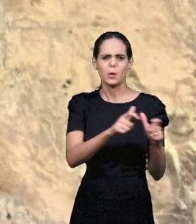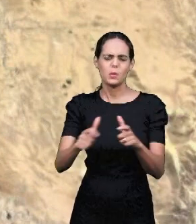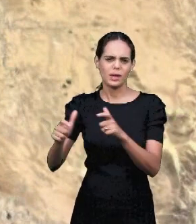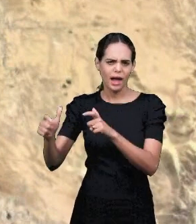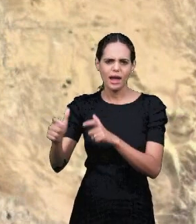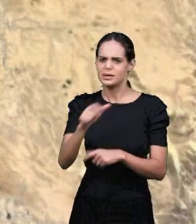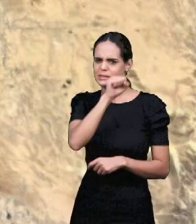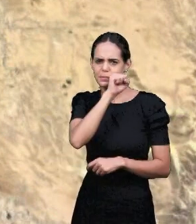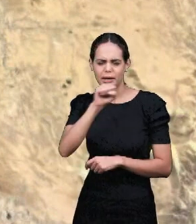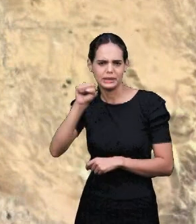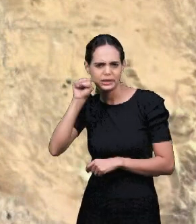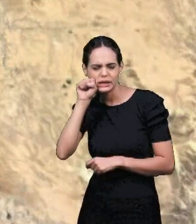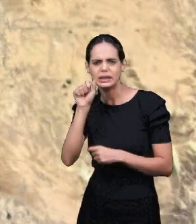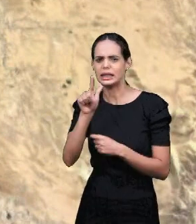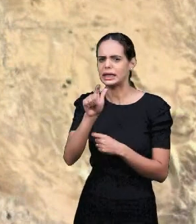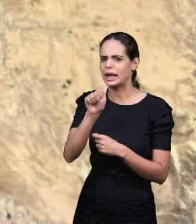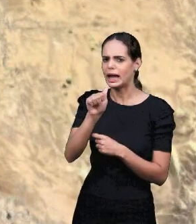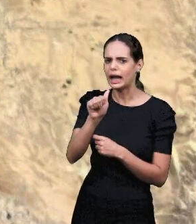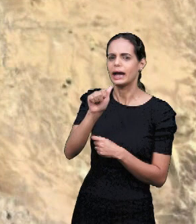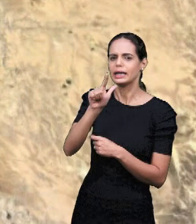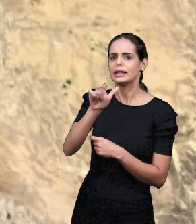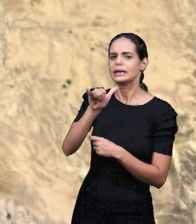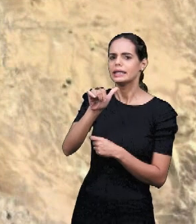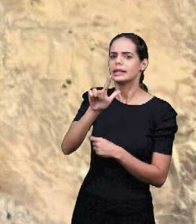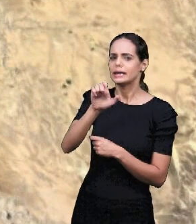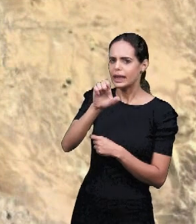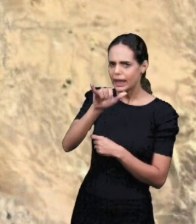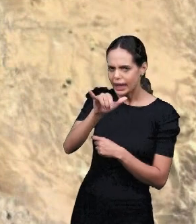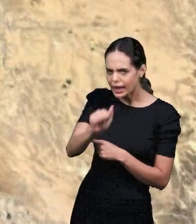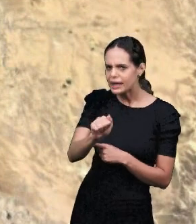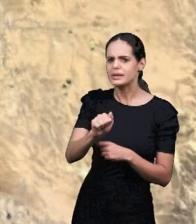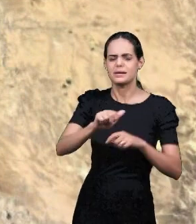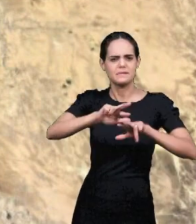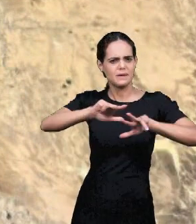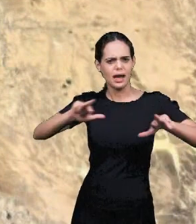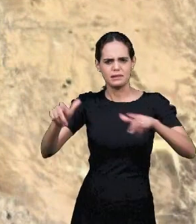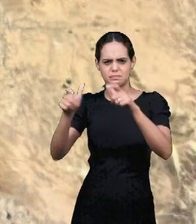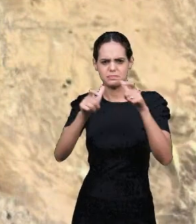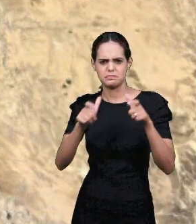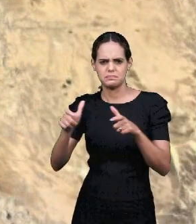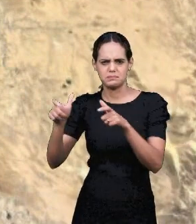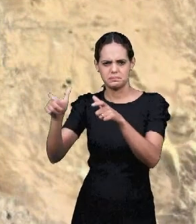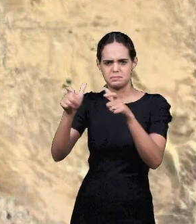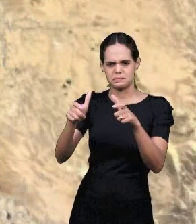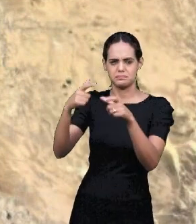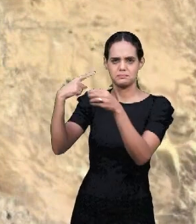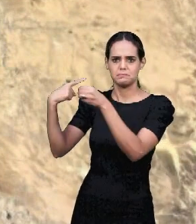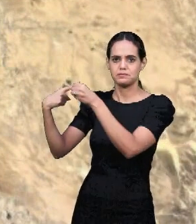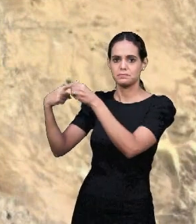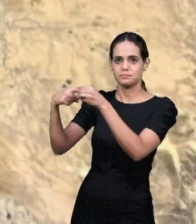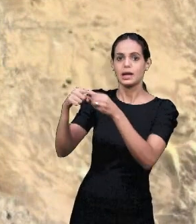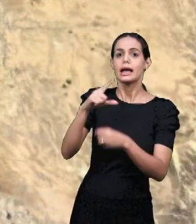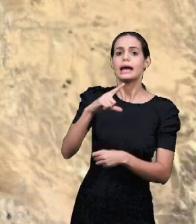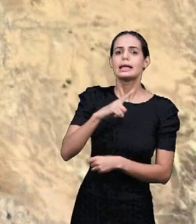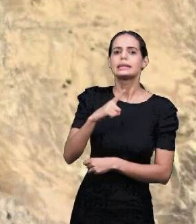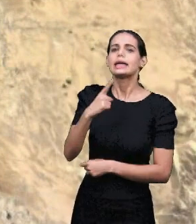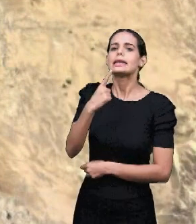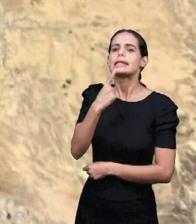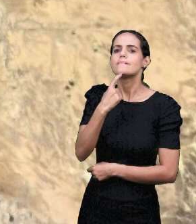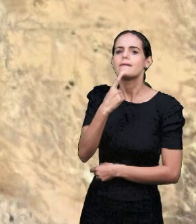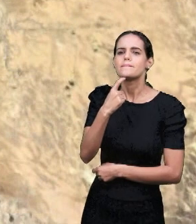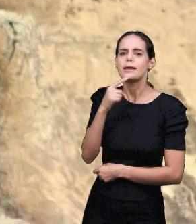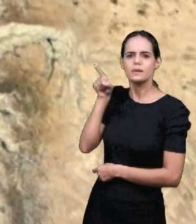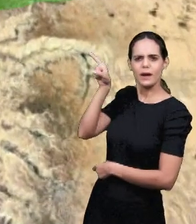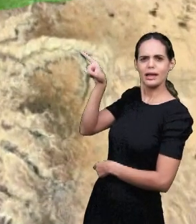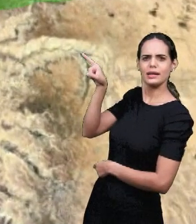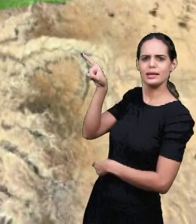a região do país de Samarie, Israel. E Pérea, podemos ver ali uma Décapolis. pequena Nous pouvons sinal voir mostrando un que de signe Naim a montrant